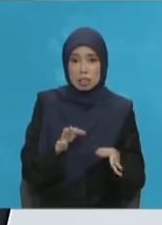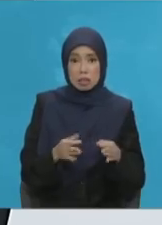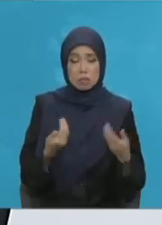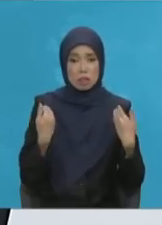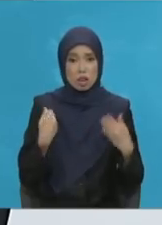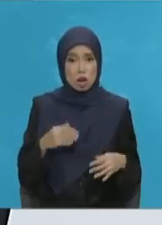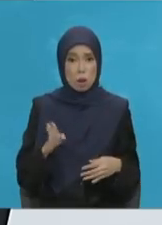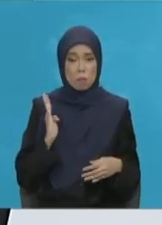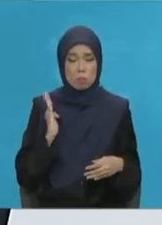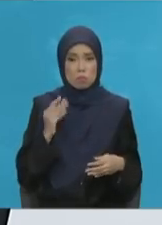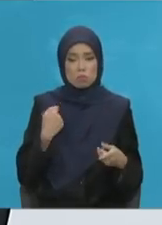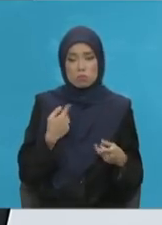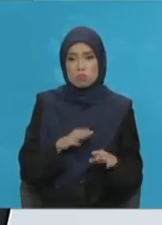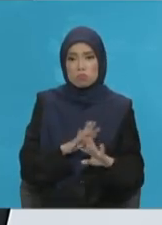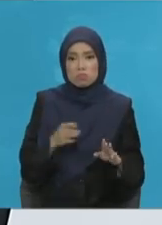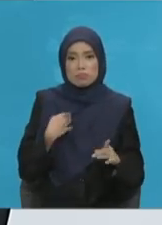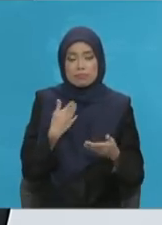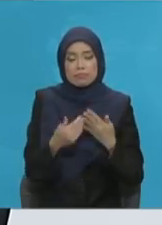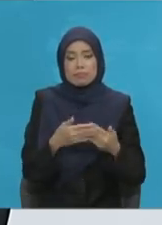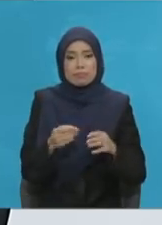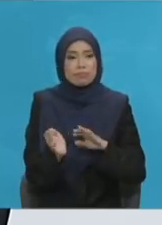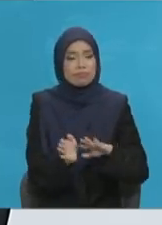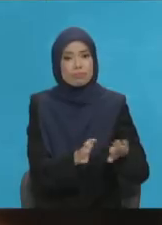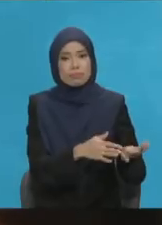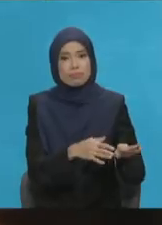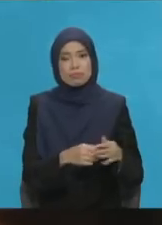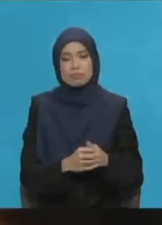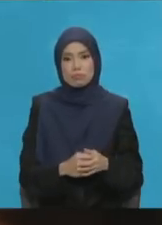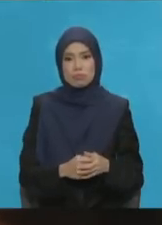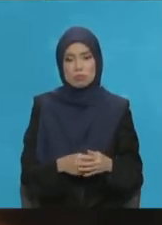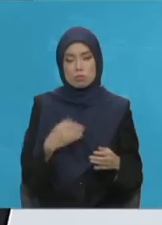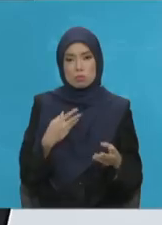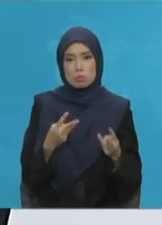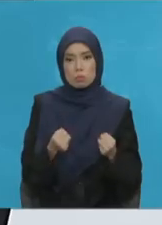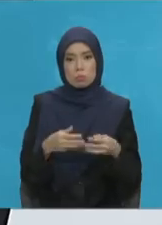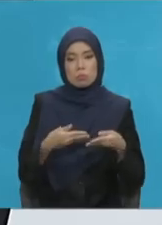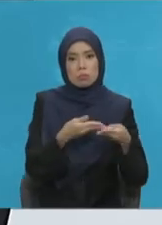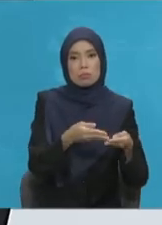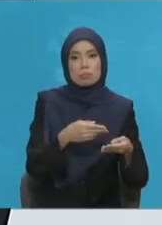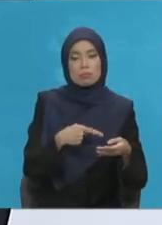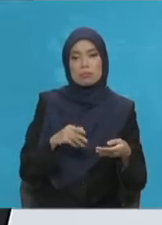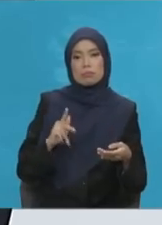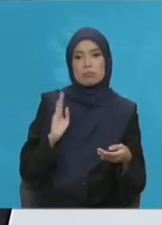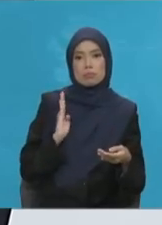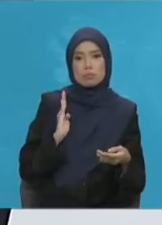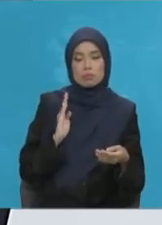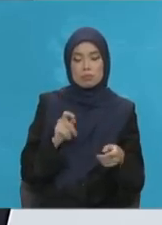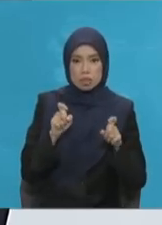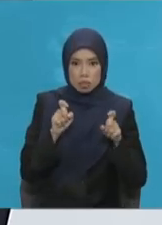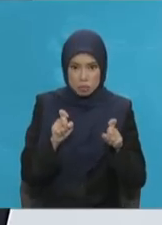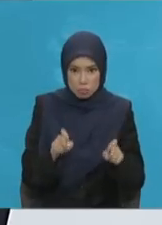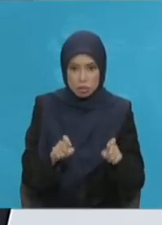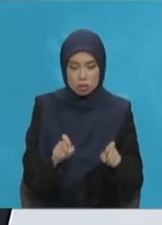jawabnya kepada pegawai-pegawai bawahannya maka itu adalah satu alamat bahwa